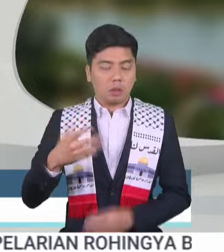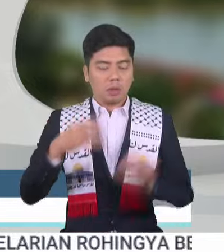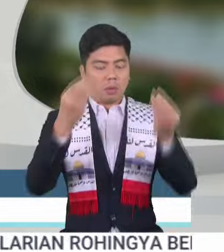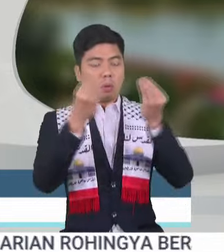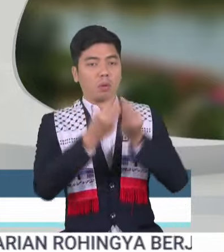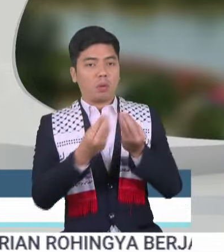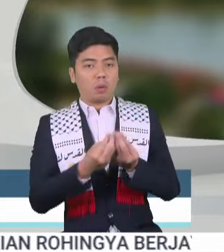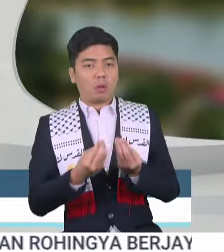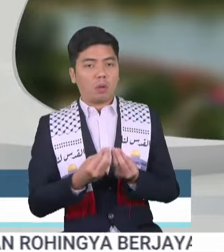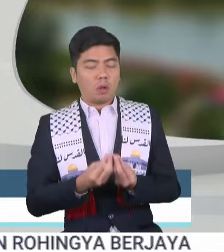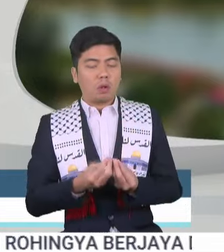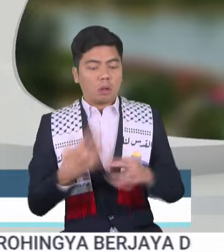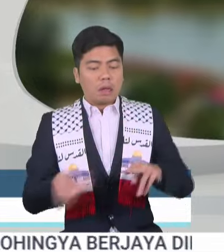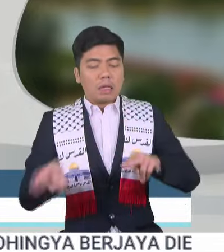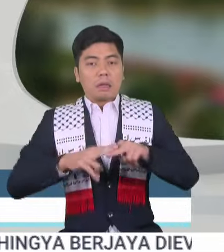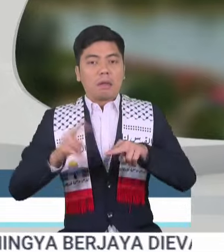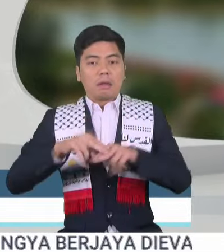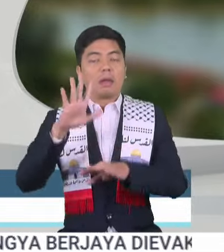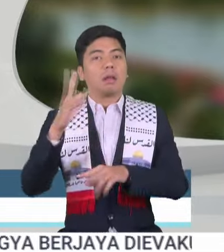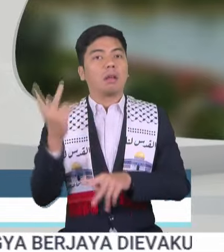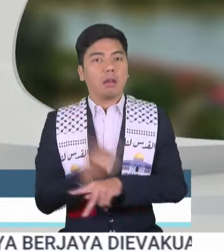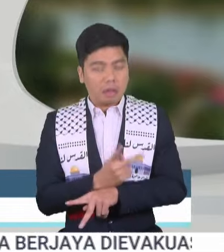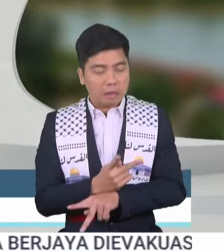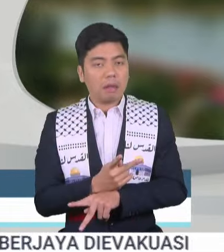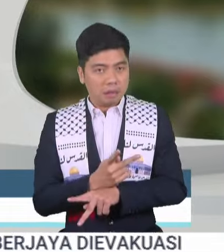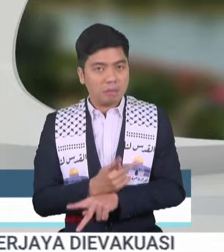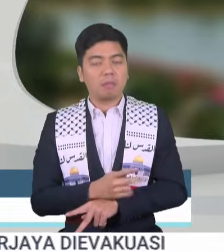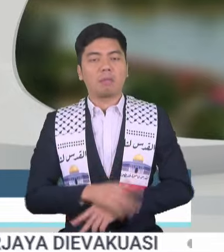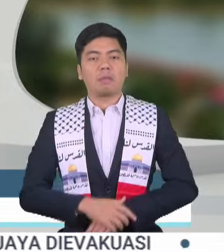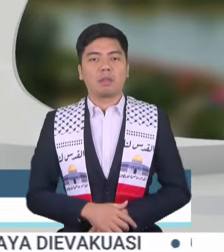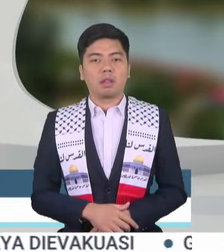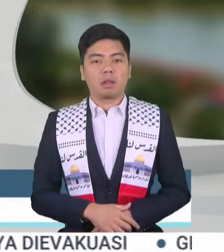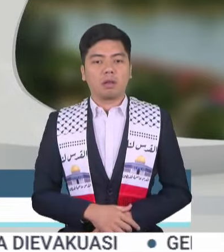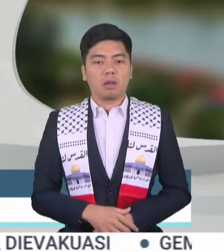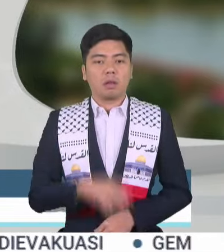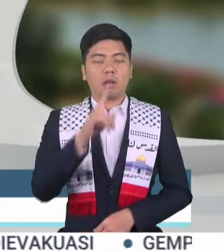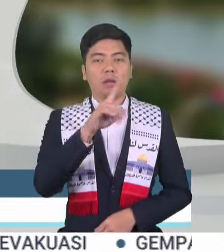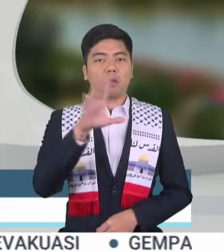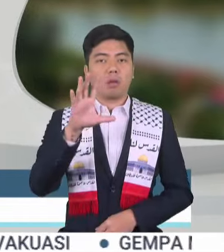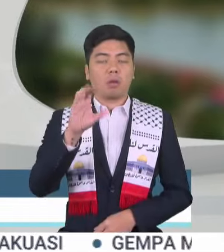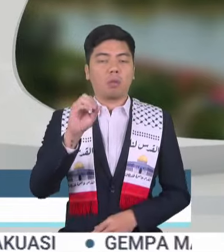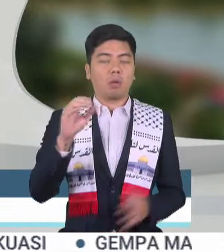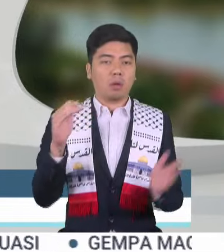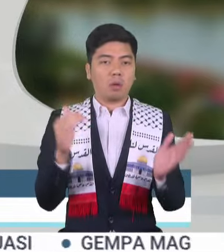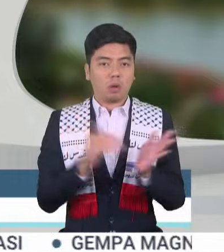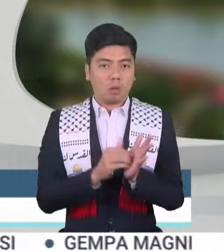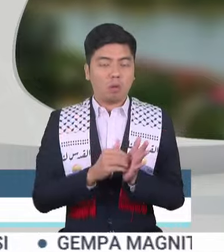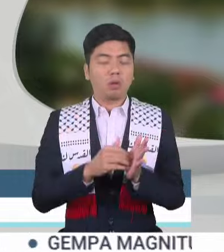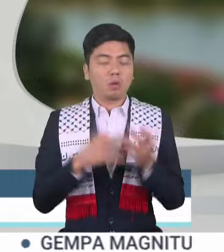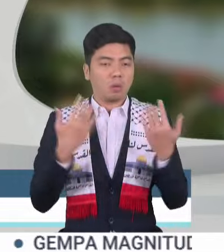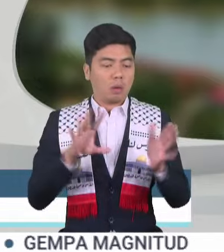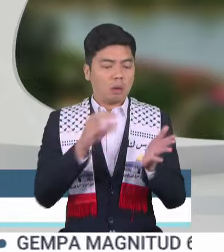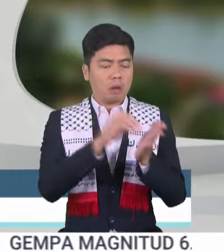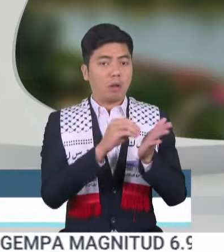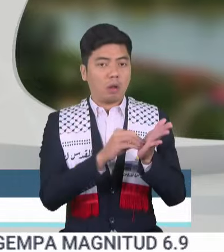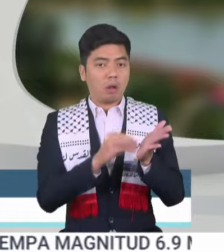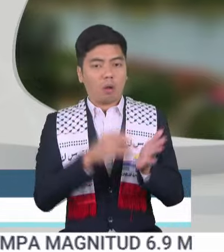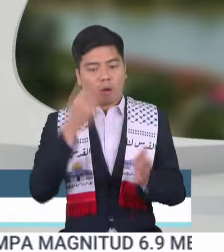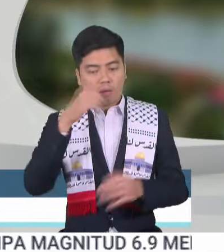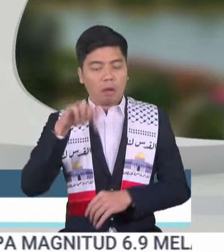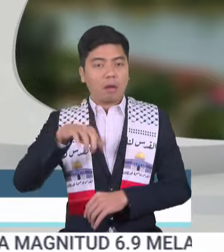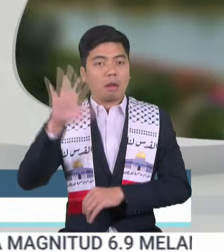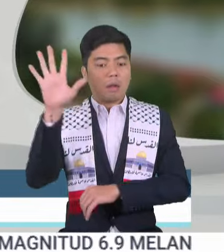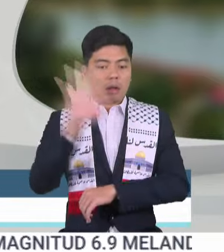pengunjungnya meningkat 5 kali ganda berbanding tahun sebelumnya. 150,000 pengunjung direkodkan sepanjang